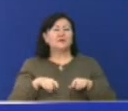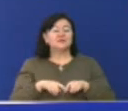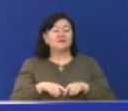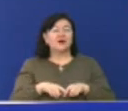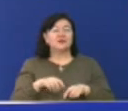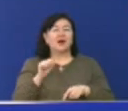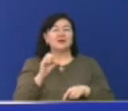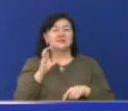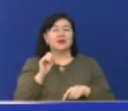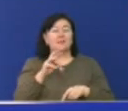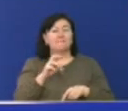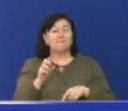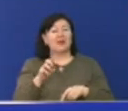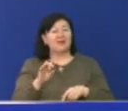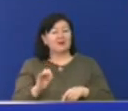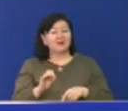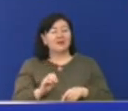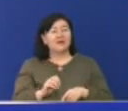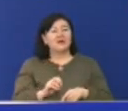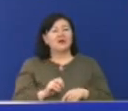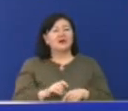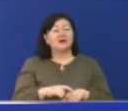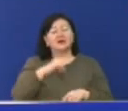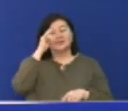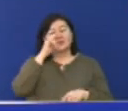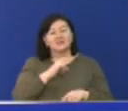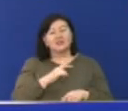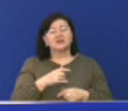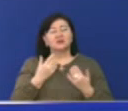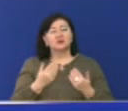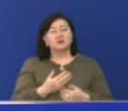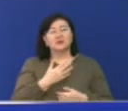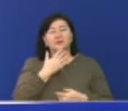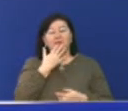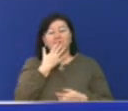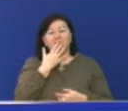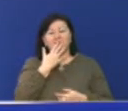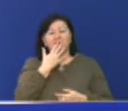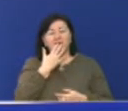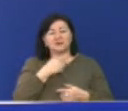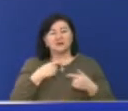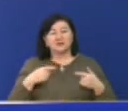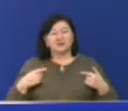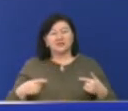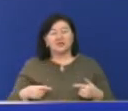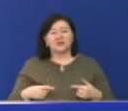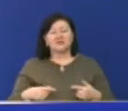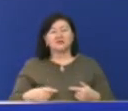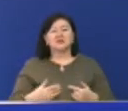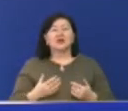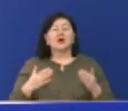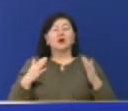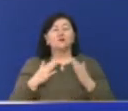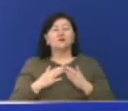способствует тому, чтобы под единым шанраком жили представители разных народов. В семье проживают более 80 национальностей. Сегодня в Доме